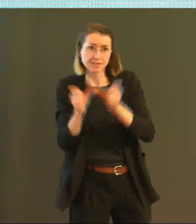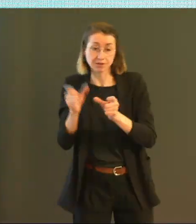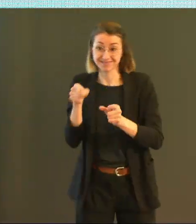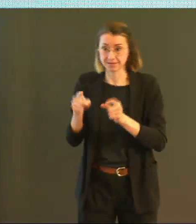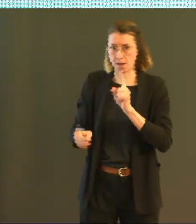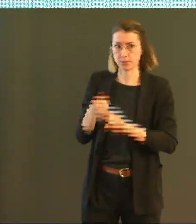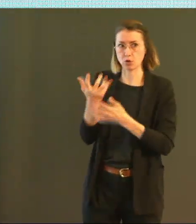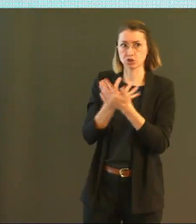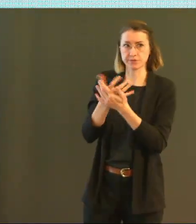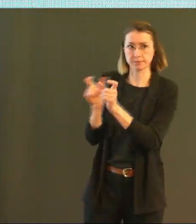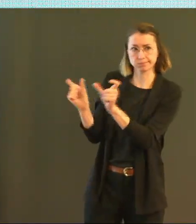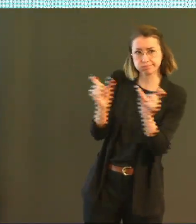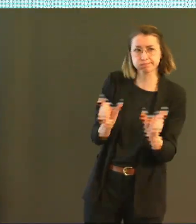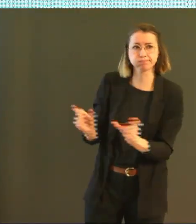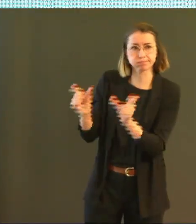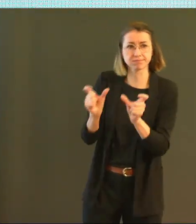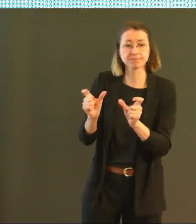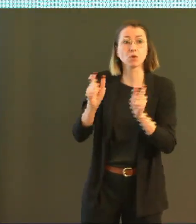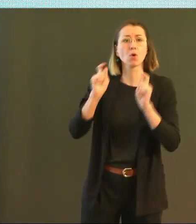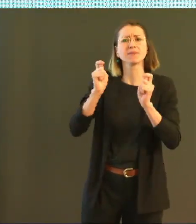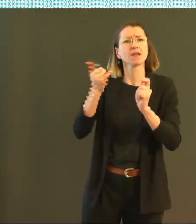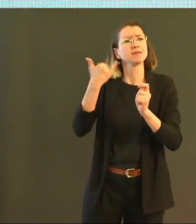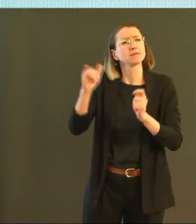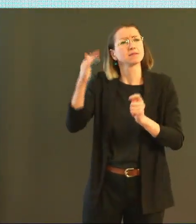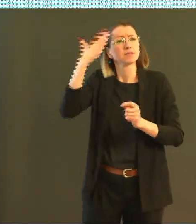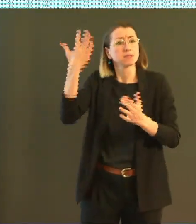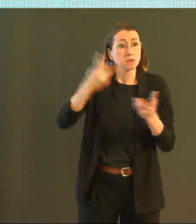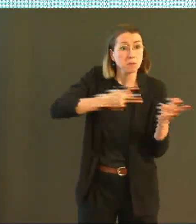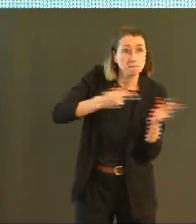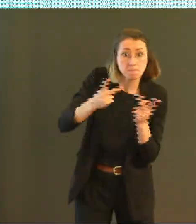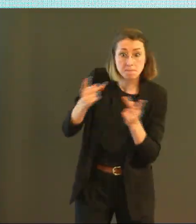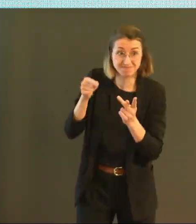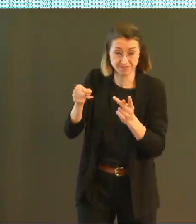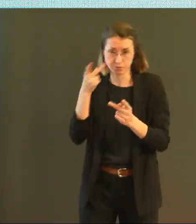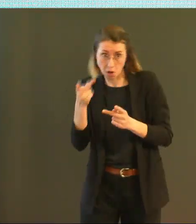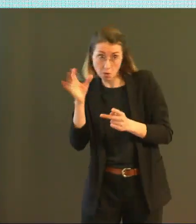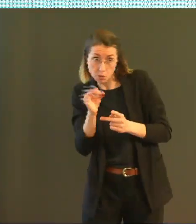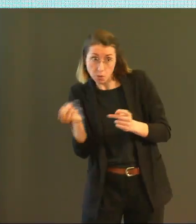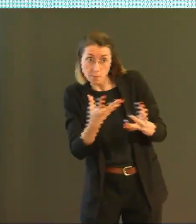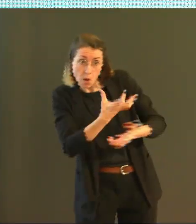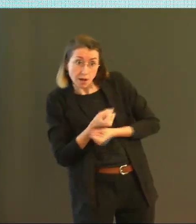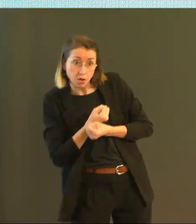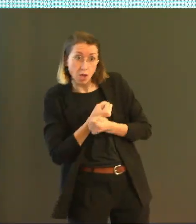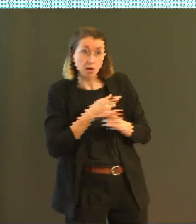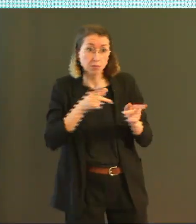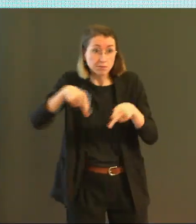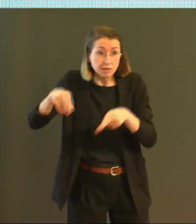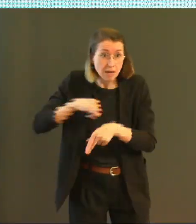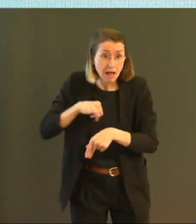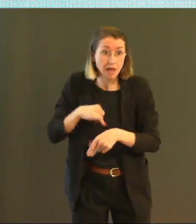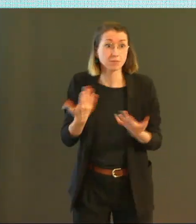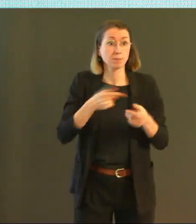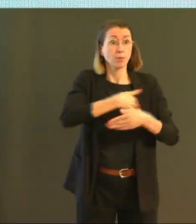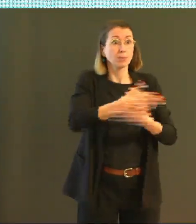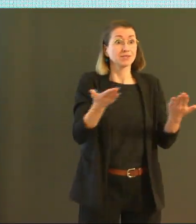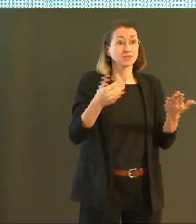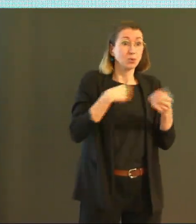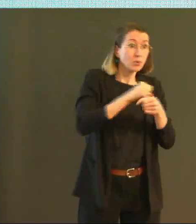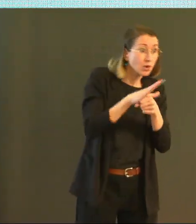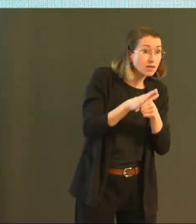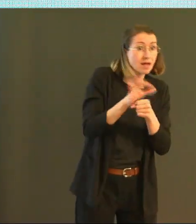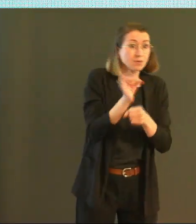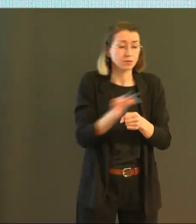cas ce n'est pas un indicateur très fin quant à l'évolution présent de la pathologie dans la population deuxième indicateur dont il avait parlé c'est le nombre